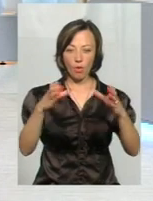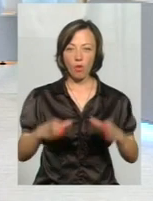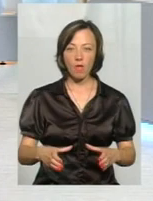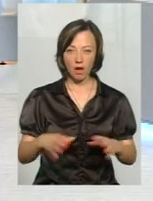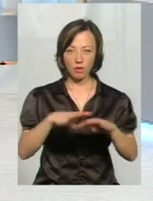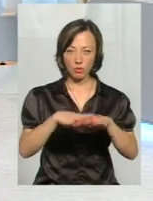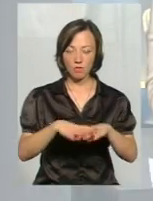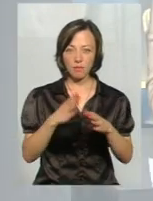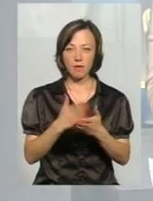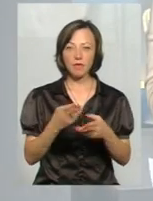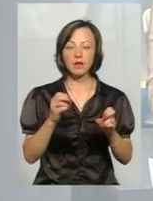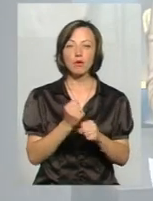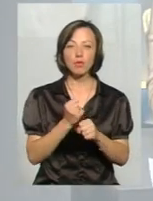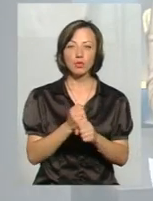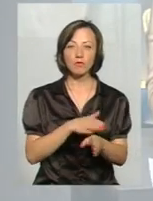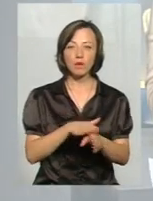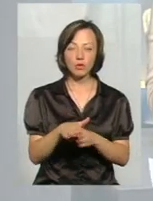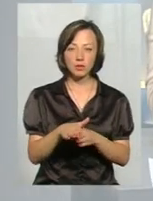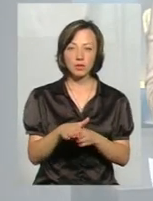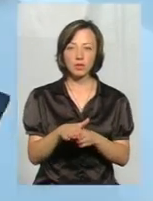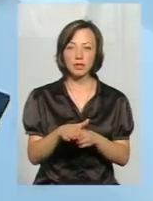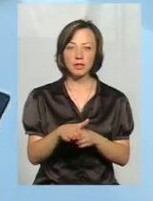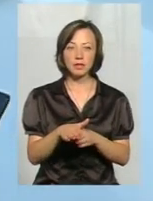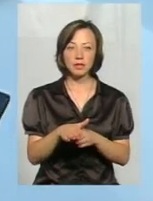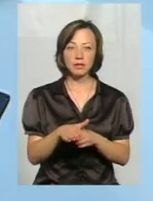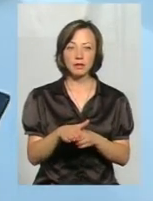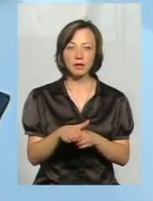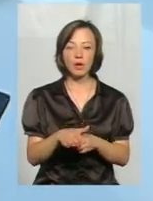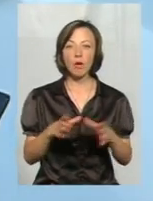маємо. Де роботи вже проведені? Це колодязі.